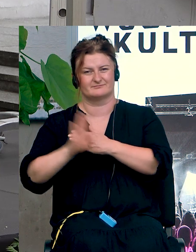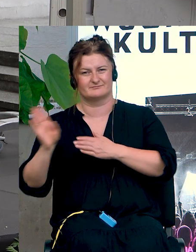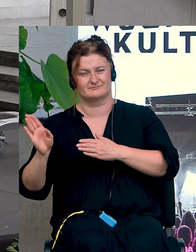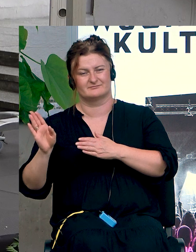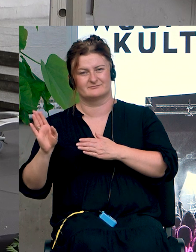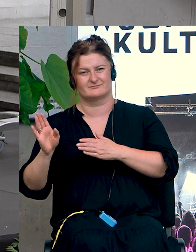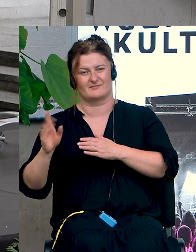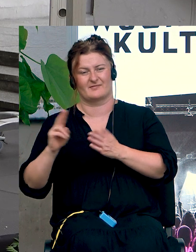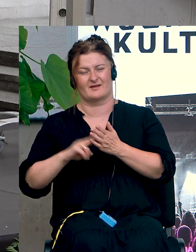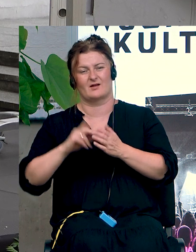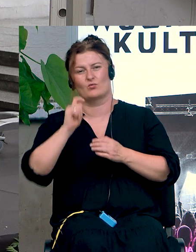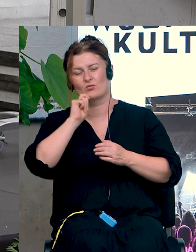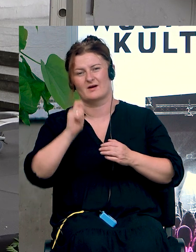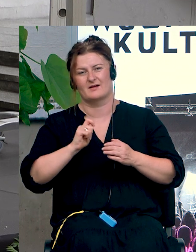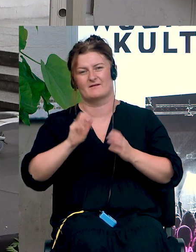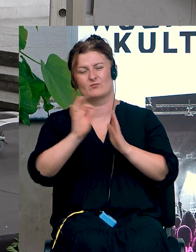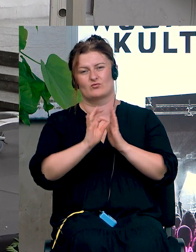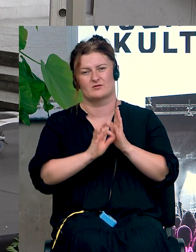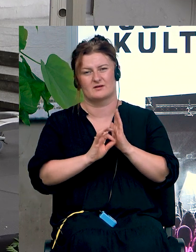і початок війни.